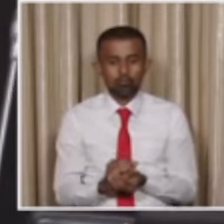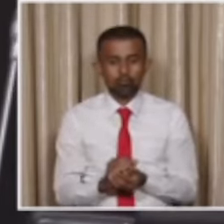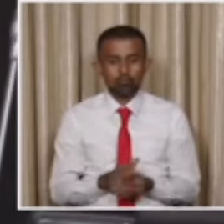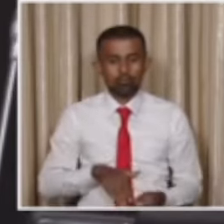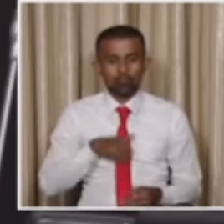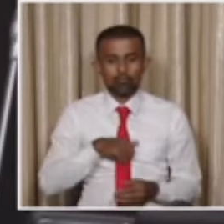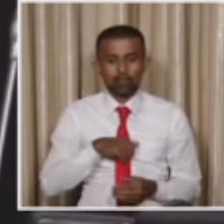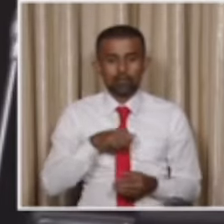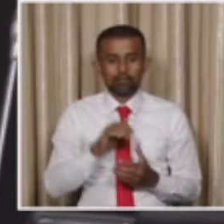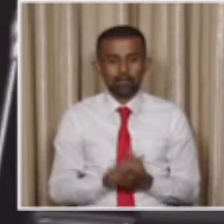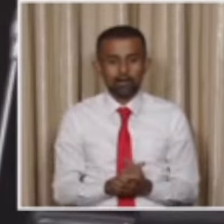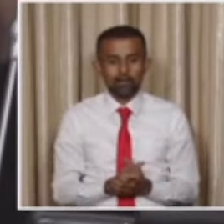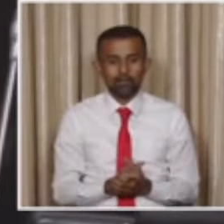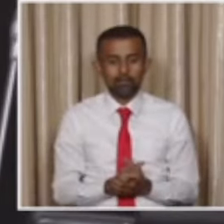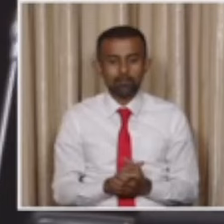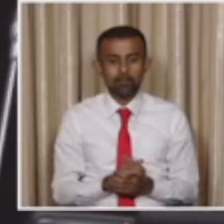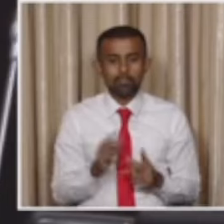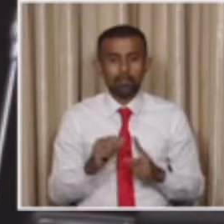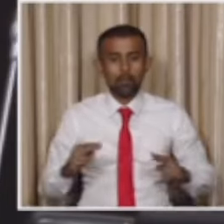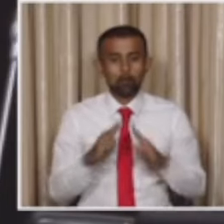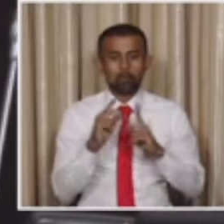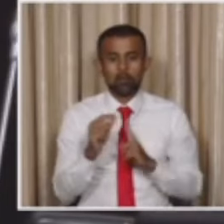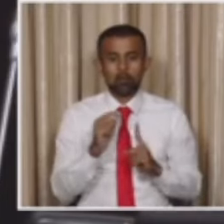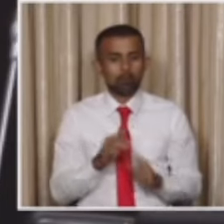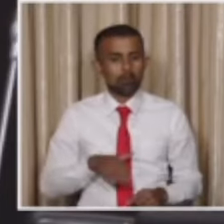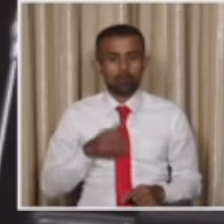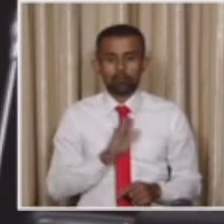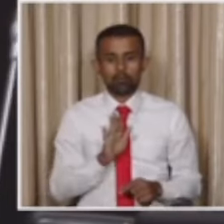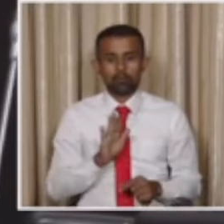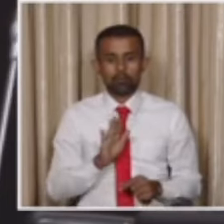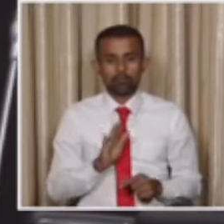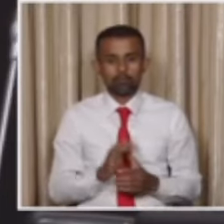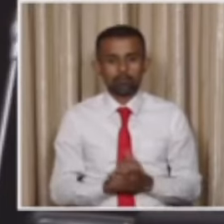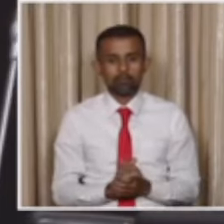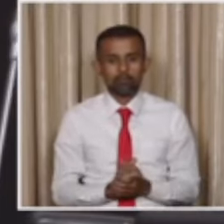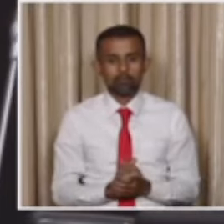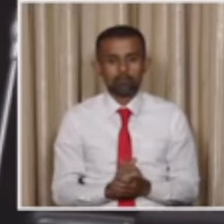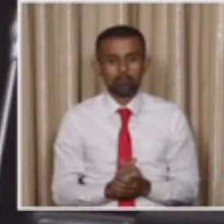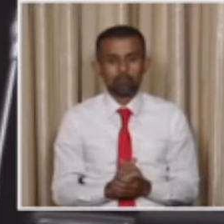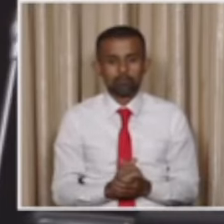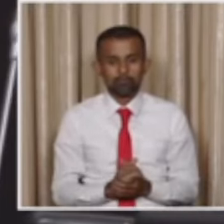ප්‍රධානියා. ශ්‍රේෂ්ඨාධිකරණය නෙමෙයි පාර්ලිමේන්තුවේ ප්‍රධානියා. ඒ නිසා මේ ප්‍රශ්නේ විසඳන්න